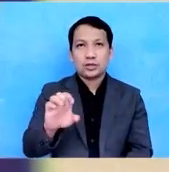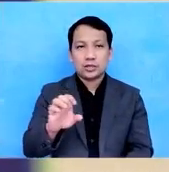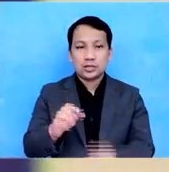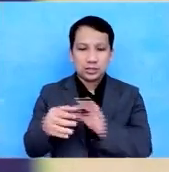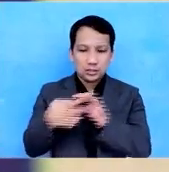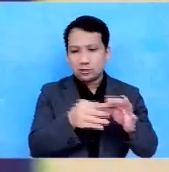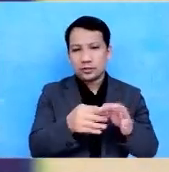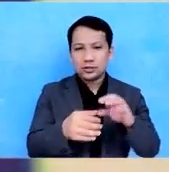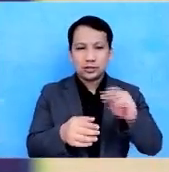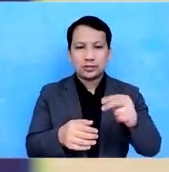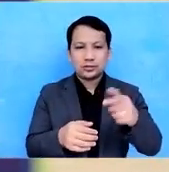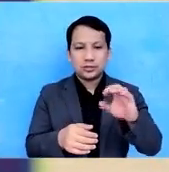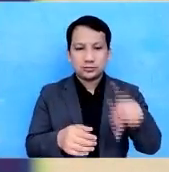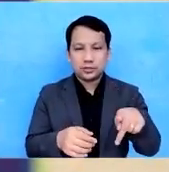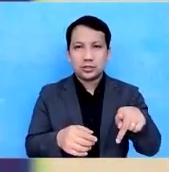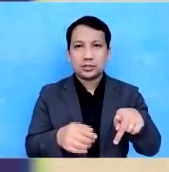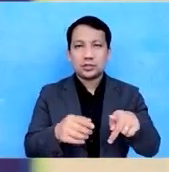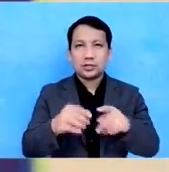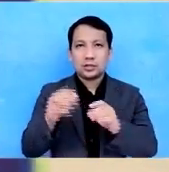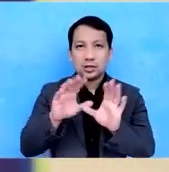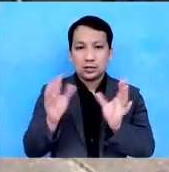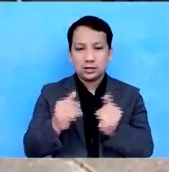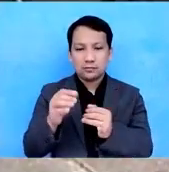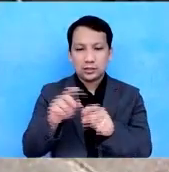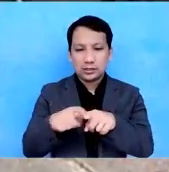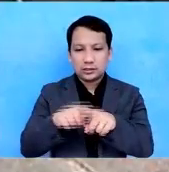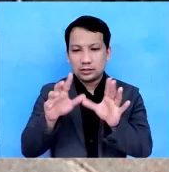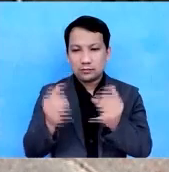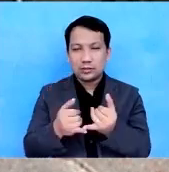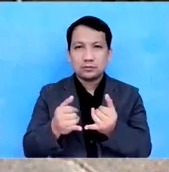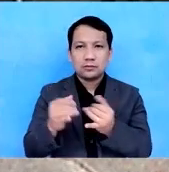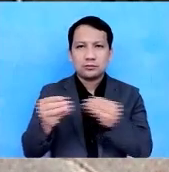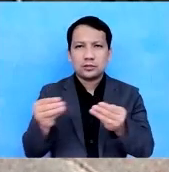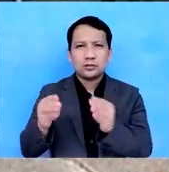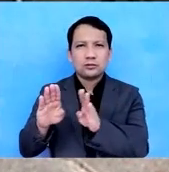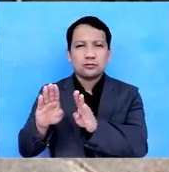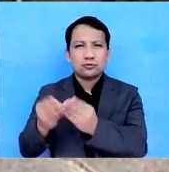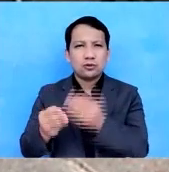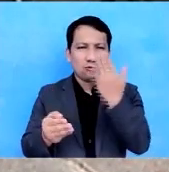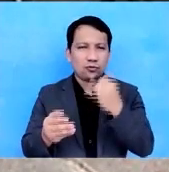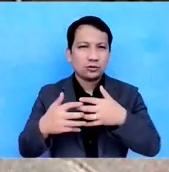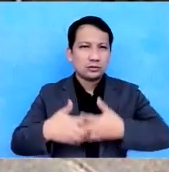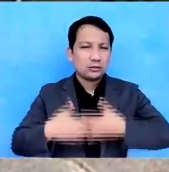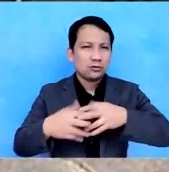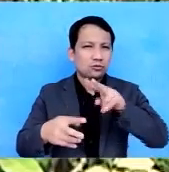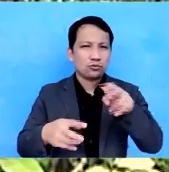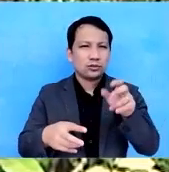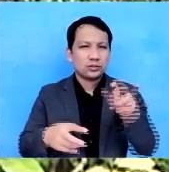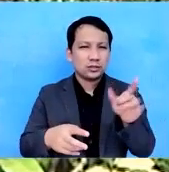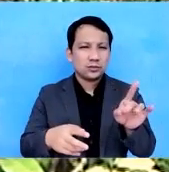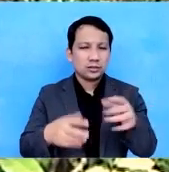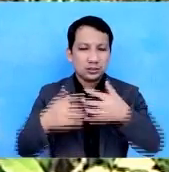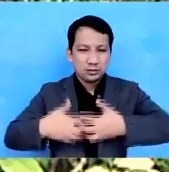na sa NGCP ang Electric Power Industry Management Bureau. Kinumpirma ng ahensya na pumalya ang Bolo Masinloc 230 kV Transmission